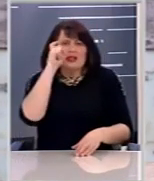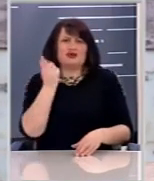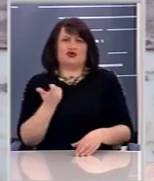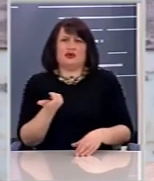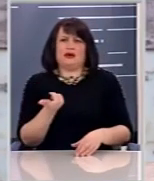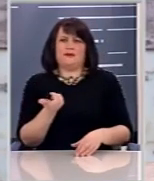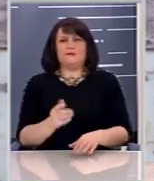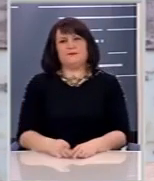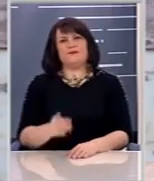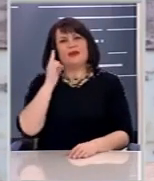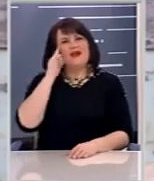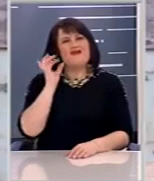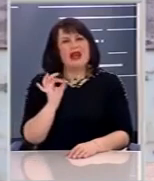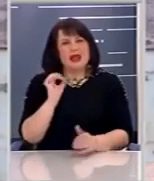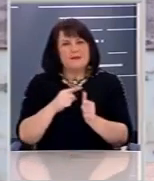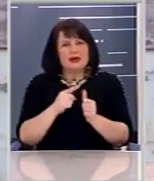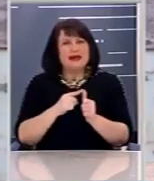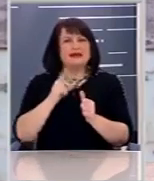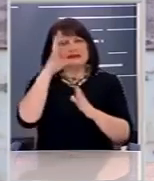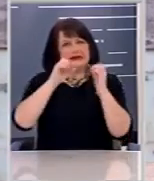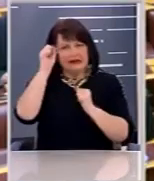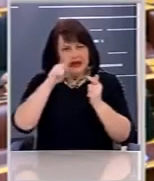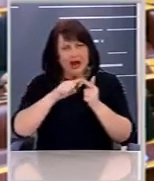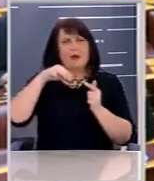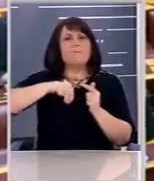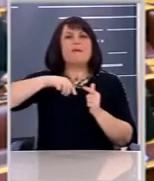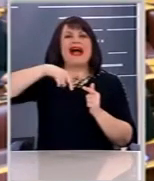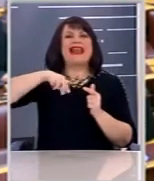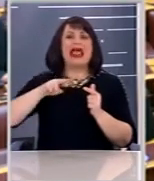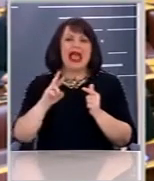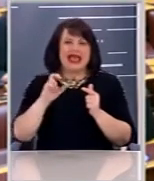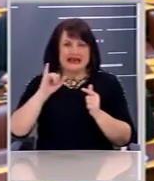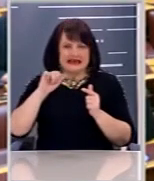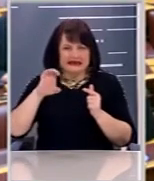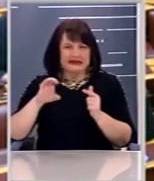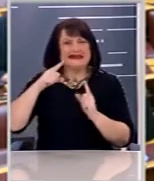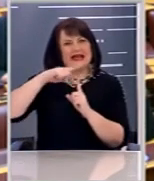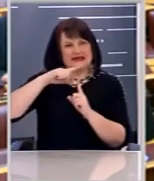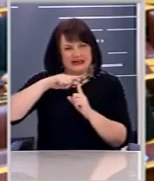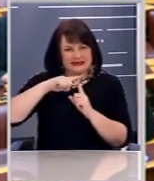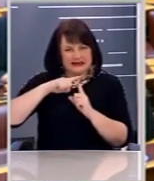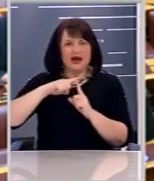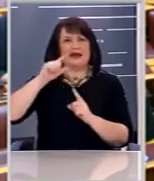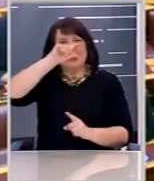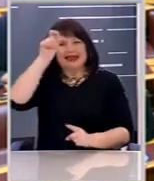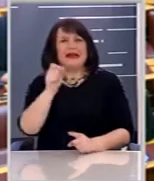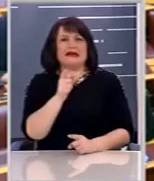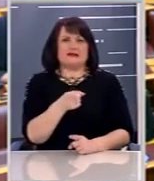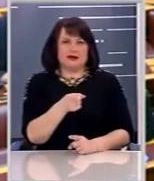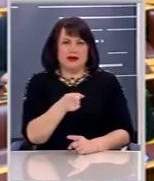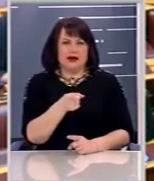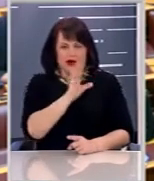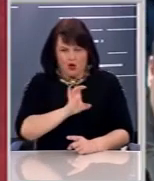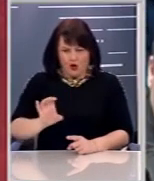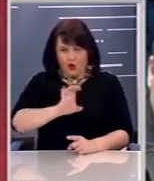οι Φιλιππίνες, το Ιράκ, το Μπαχρέιν, το Τατζικιστάν και η Τινησία, συνεχίζουν